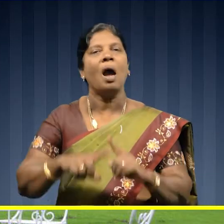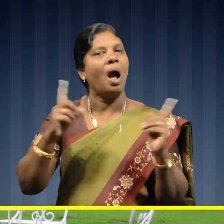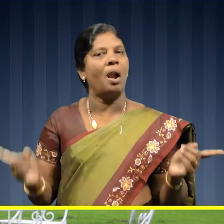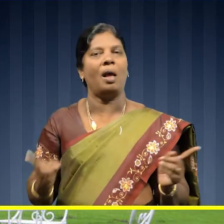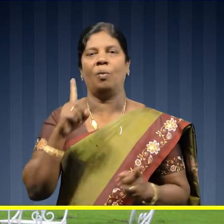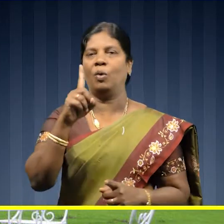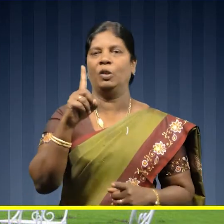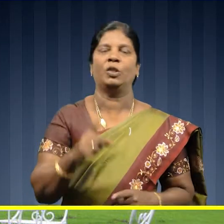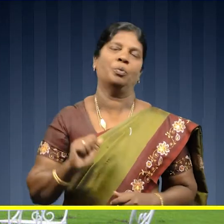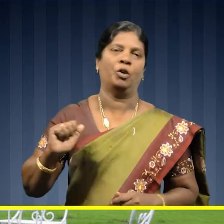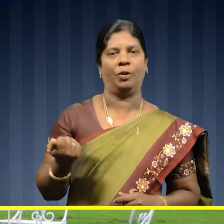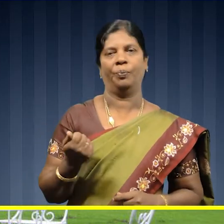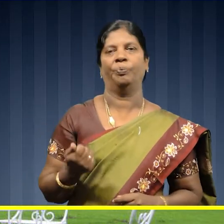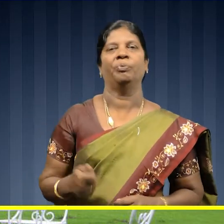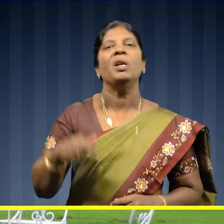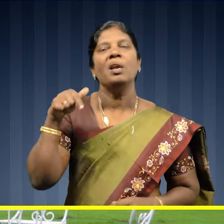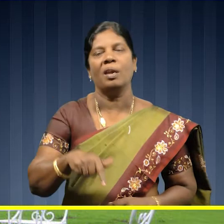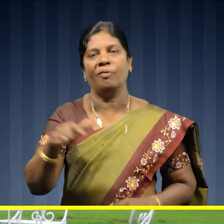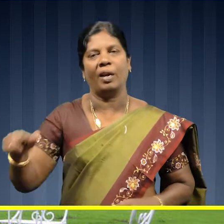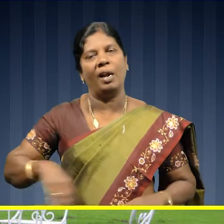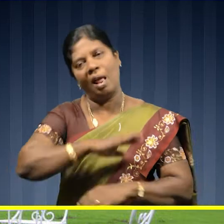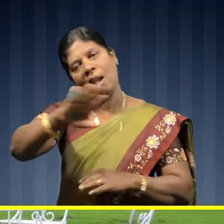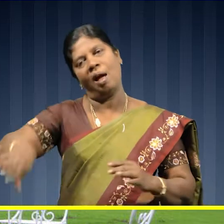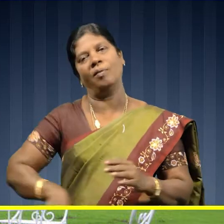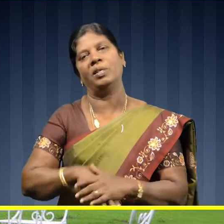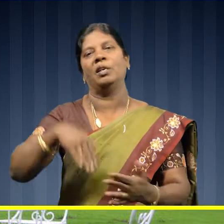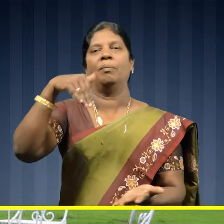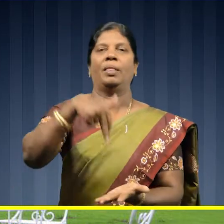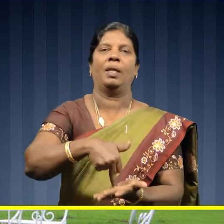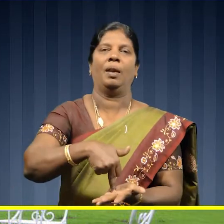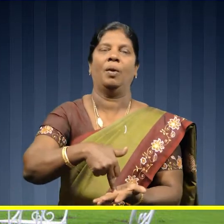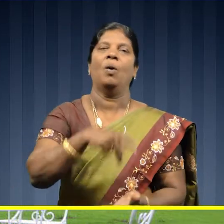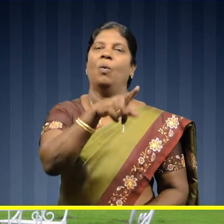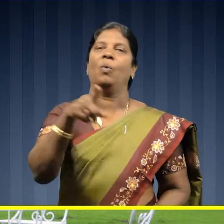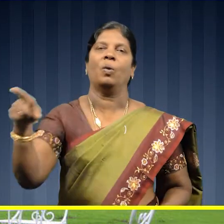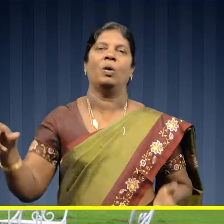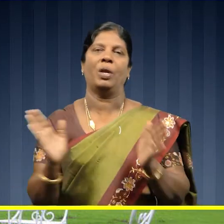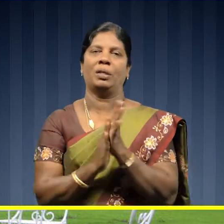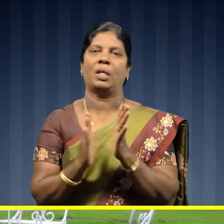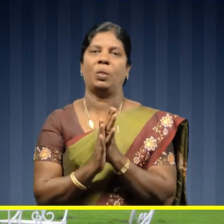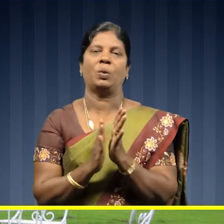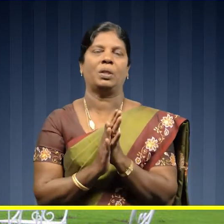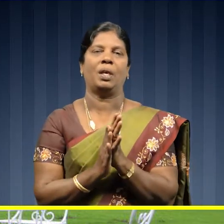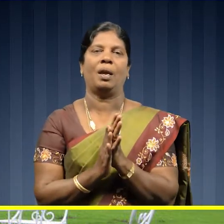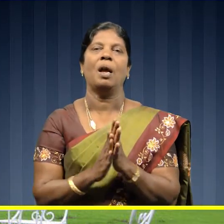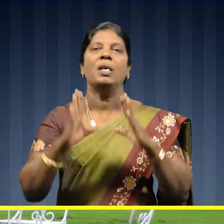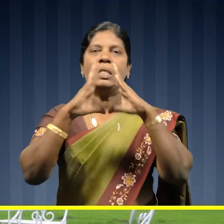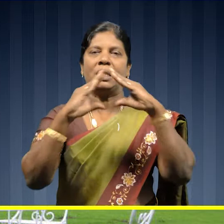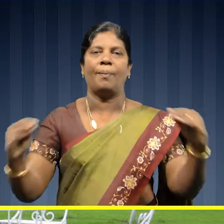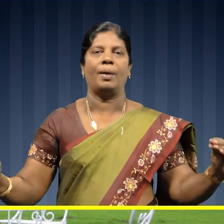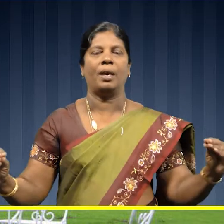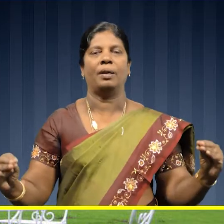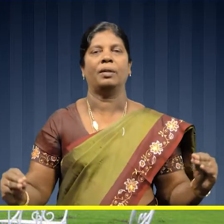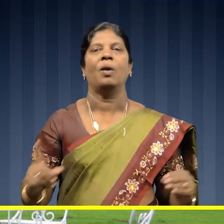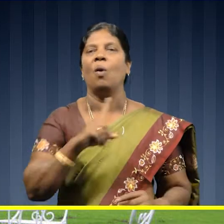முடியாது. ஆனால் ஒன்று நடக்கும், இவைகள் எல்லாவற்றின் மத்தியிலேயும் உங்களுடைய